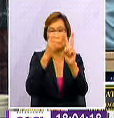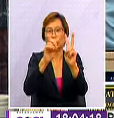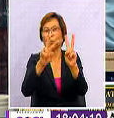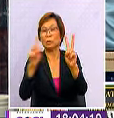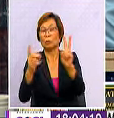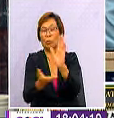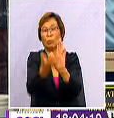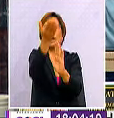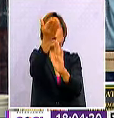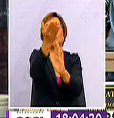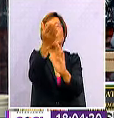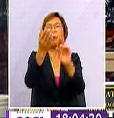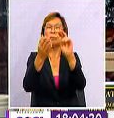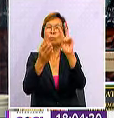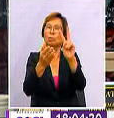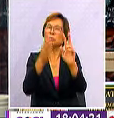meningkat kepada hanya